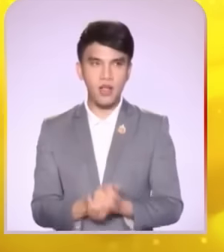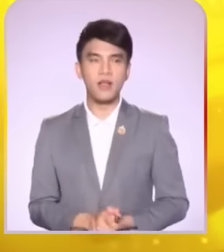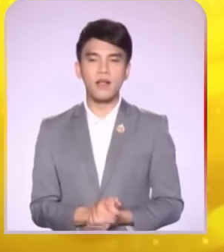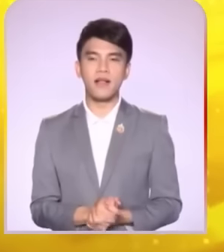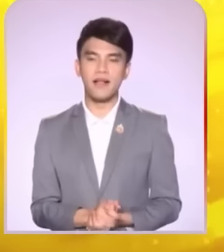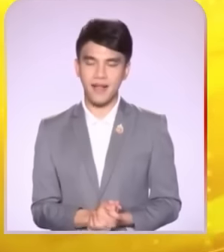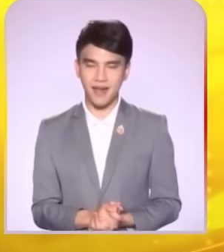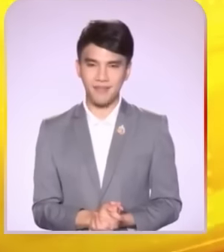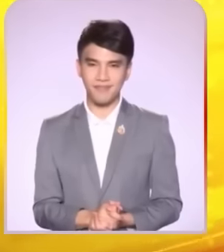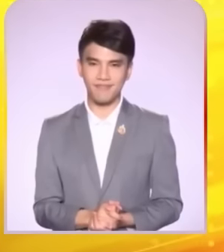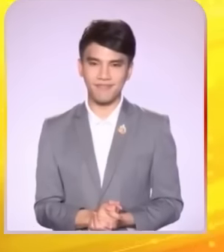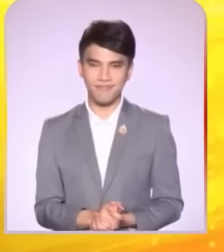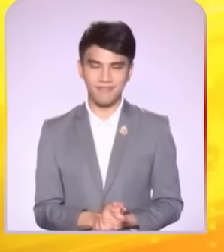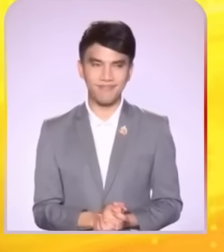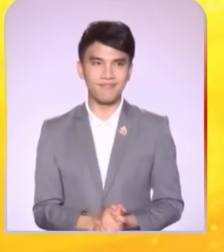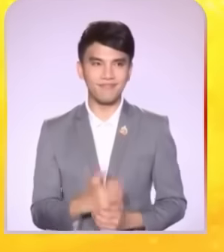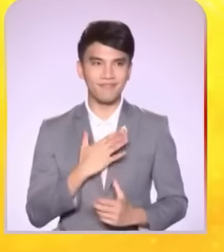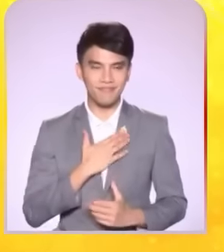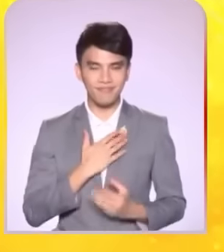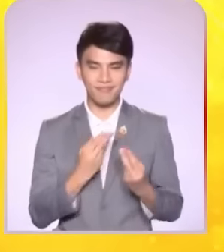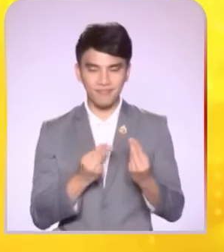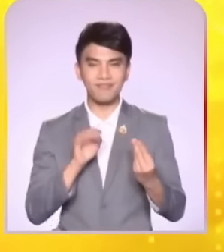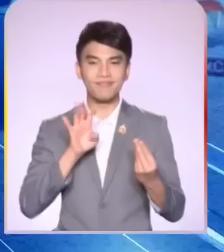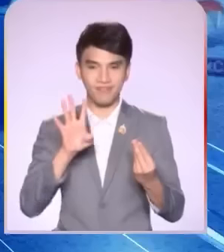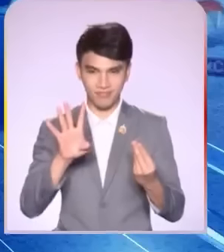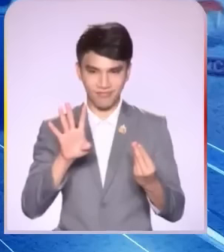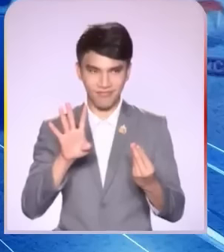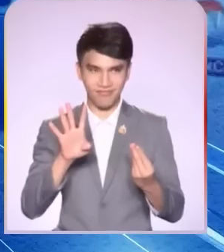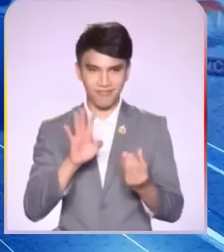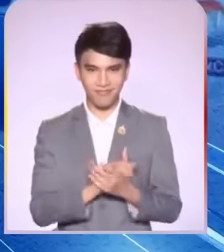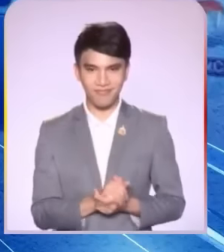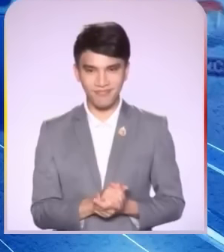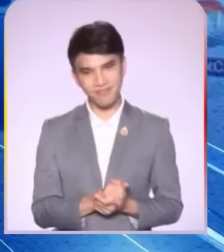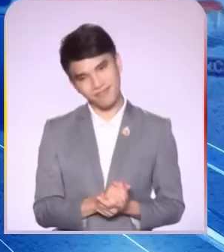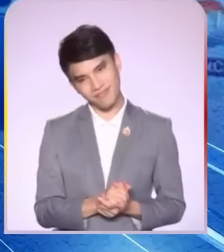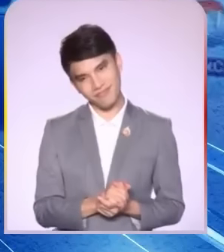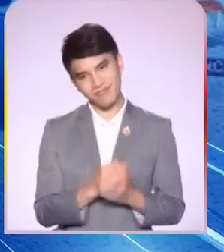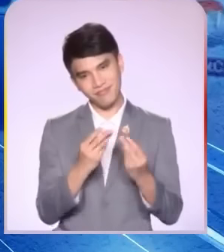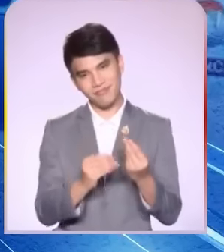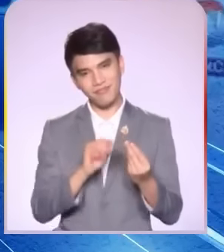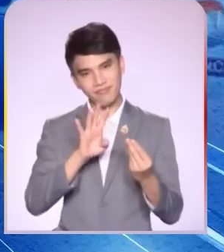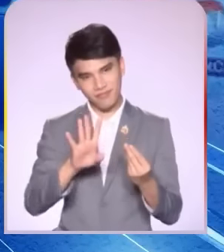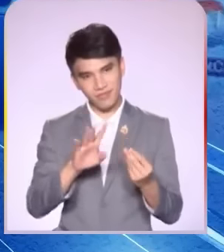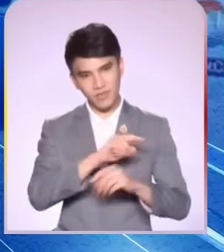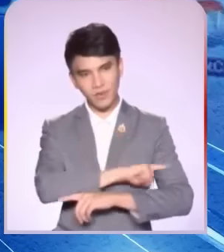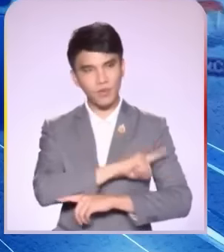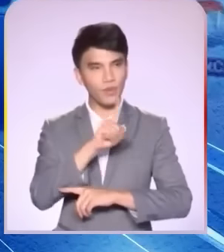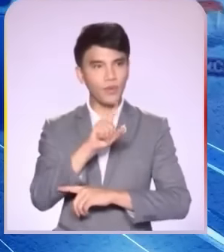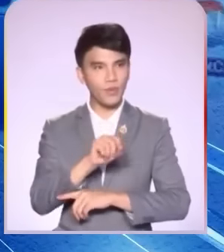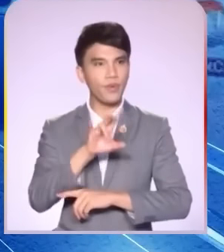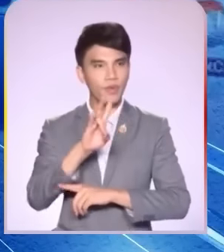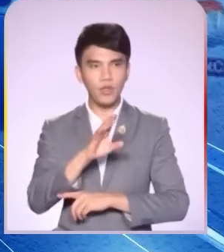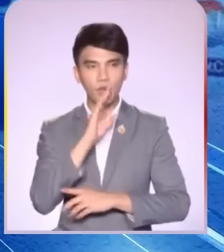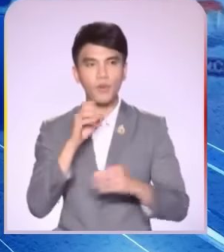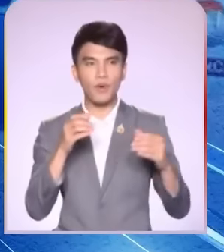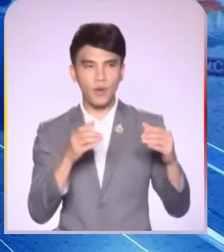ครับอย่างของผมเนี่ยลงท้ายด้วยเลข4 ค่ะ ลงท้ายด้วยเลข4เพราะฉะนั้นผมต้องไปรับวันที่27ถ้าผมอยู่ในก